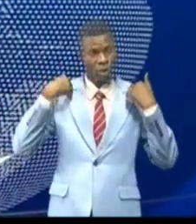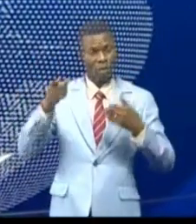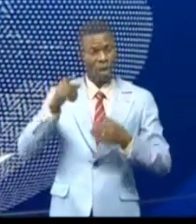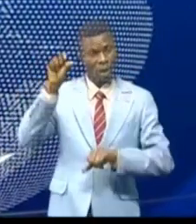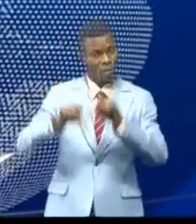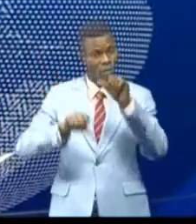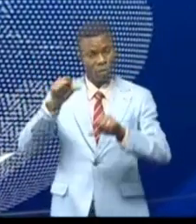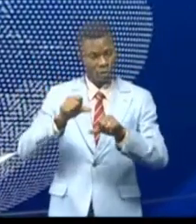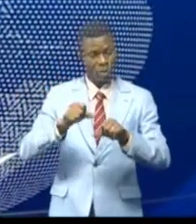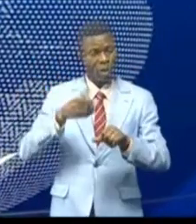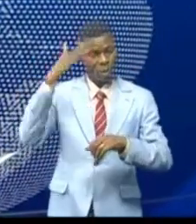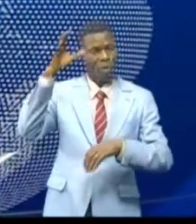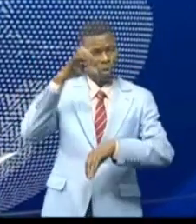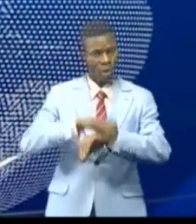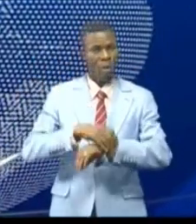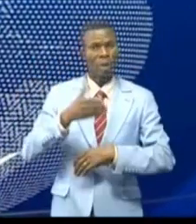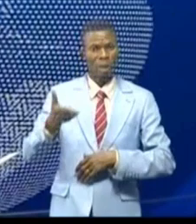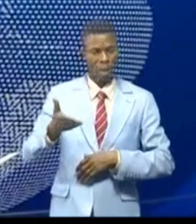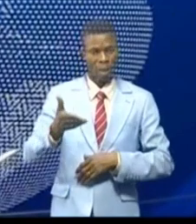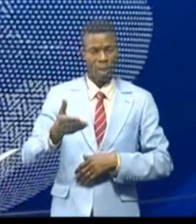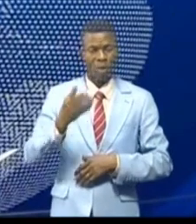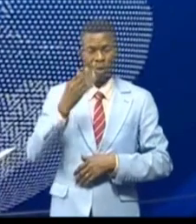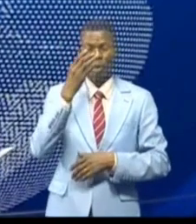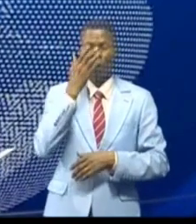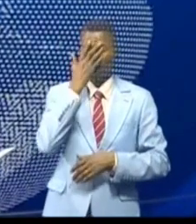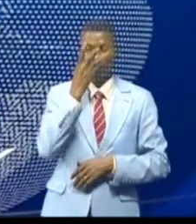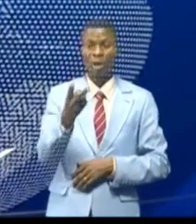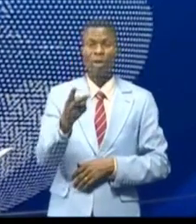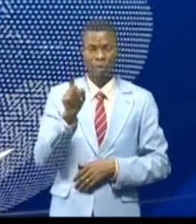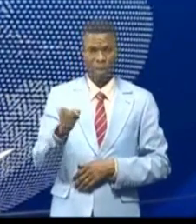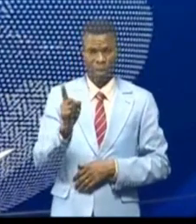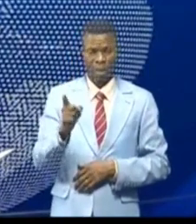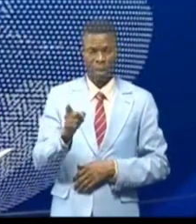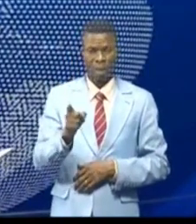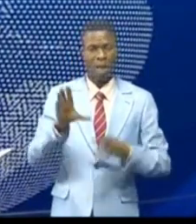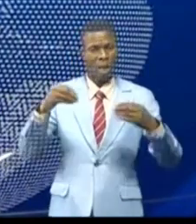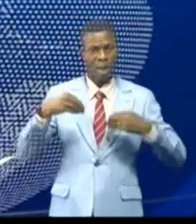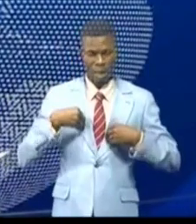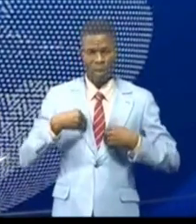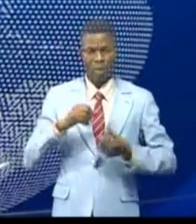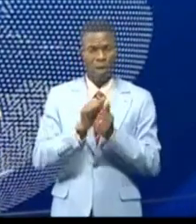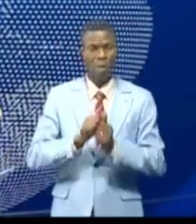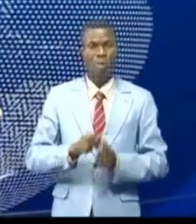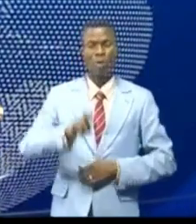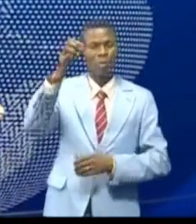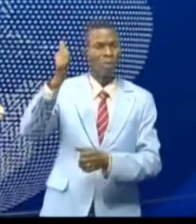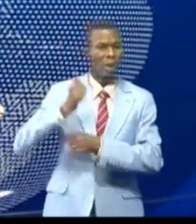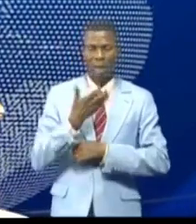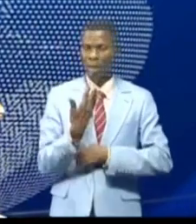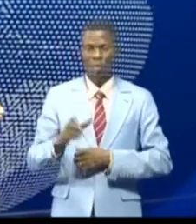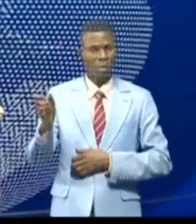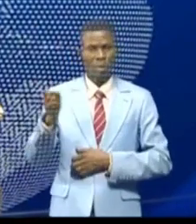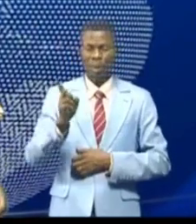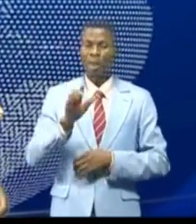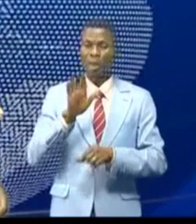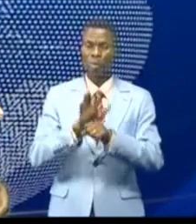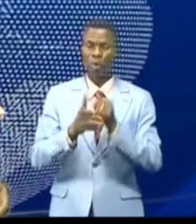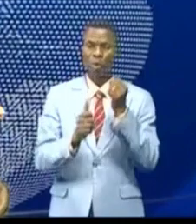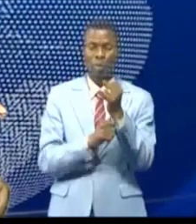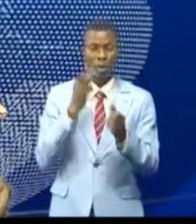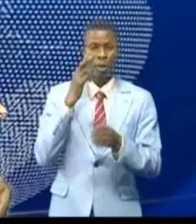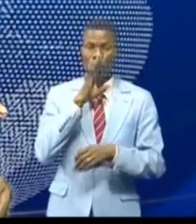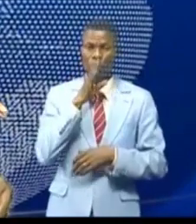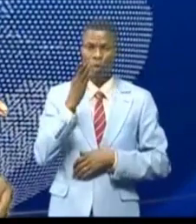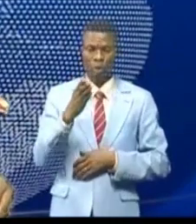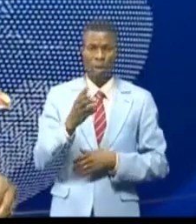des poursuites judiciaires. Signé Joska Kabongo, secrétaire général AI aux affaires étrangères. Mesdames et